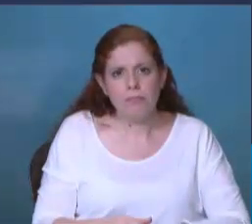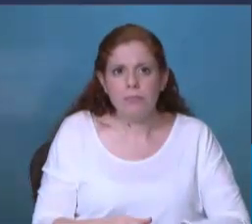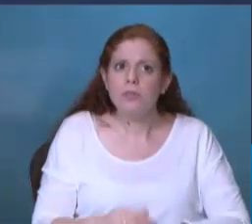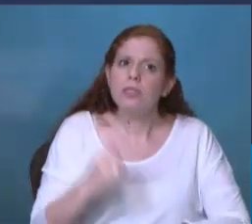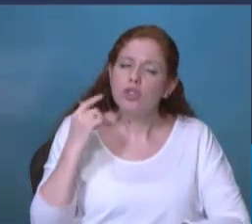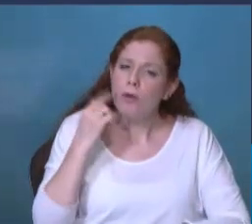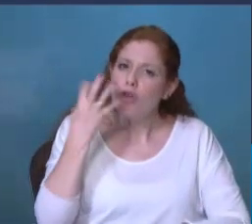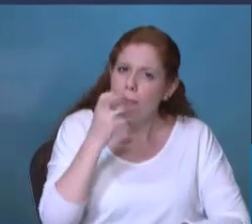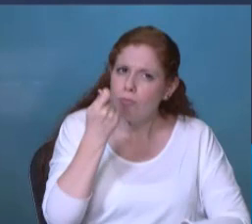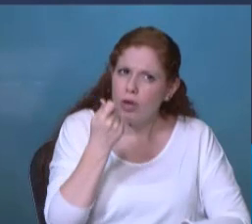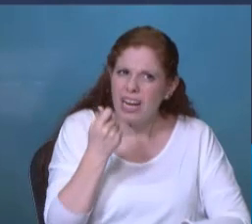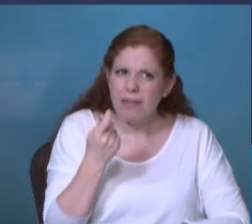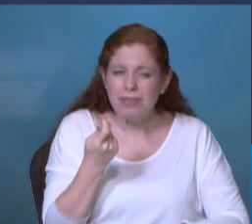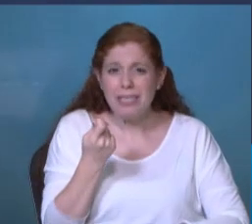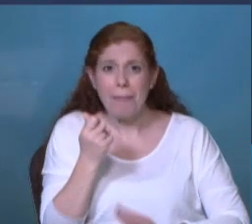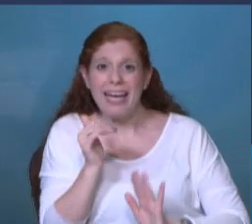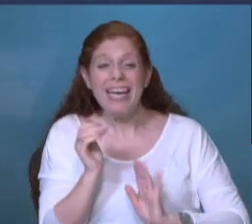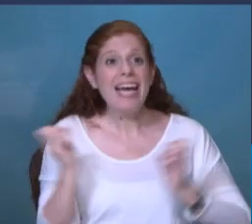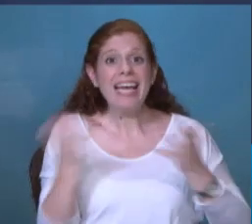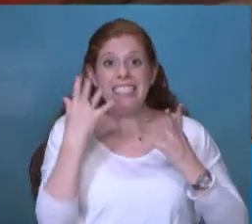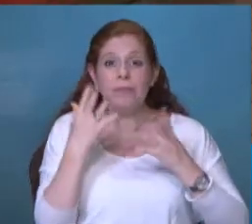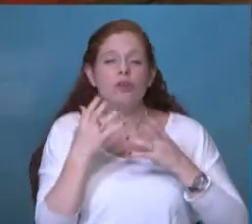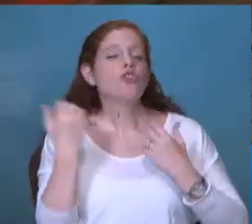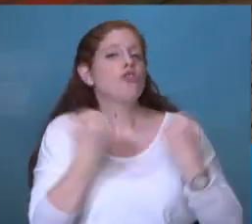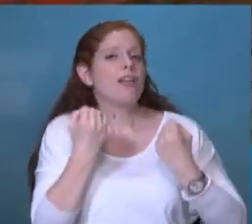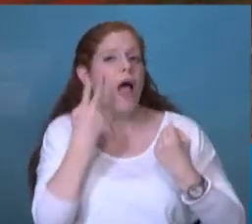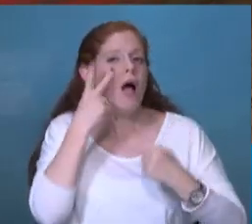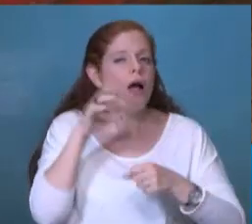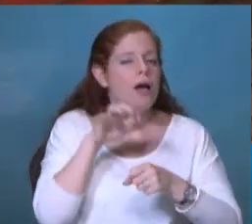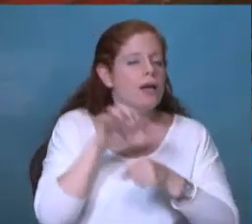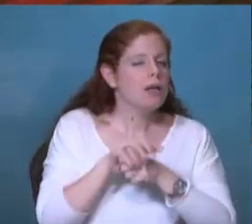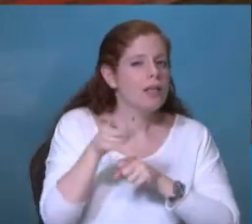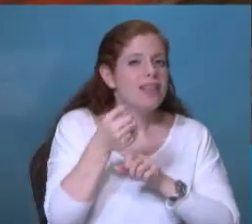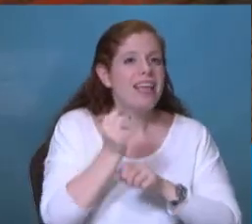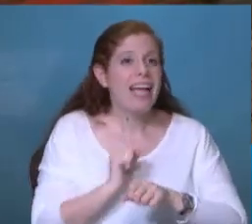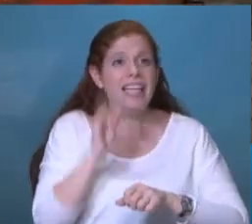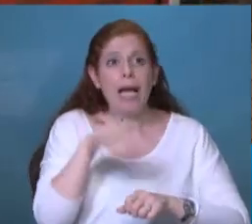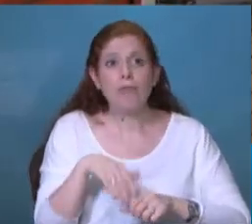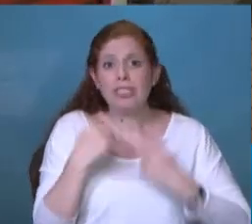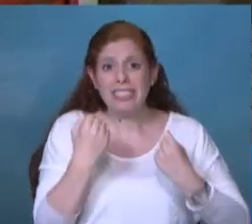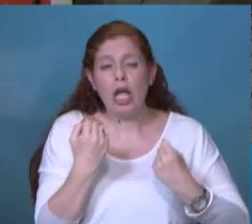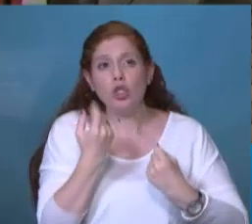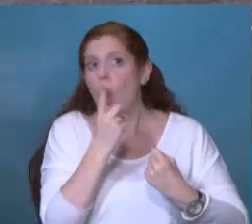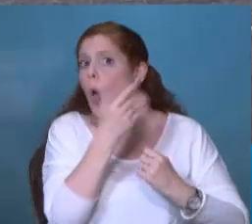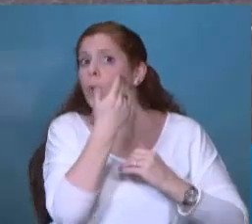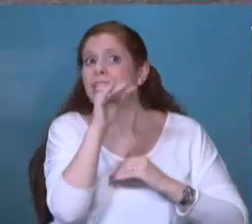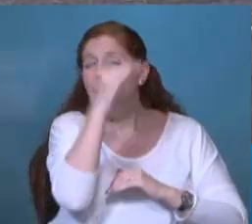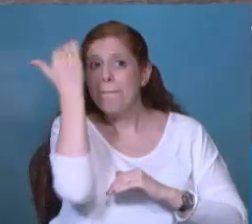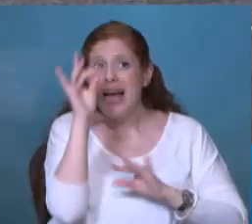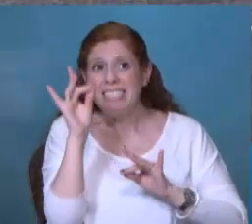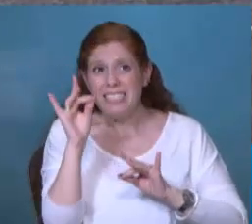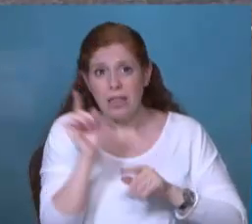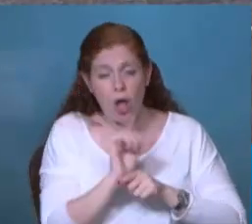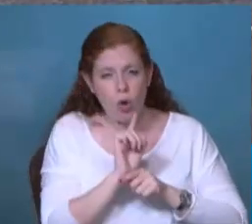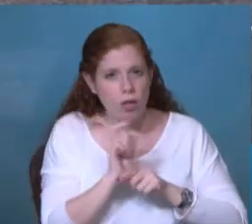ש-40 שקלים הוא מחיר הקסם כשהנהג מזהה מולו תיירת, גם כשמדובר בנסיעה שלא יותר מ-10 דקות. ולא